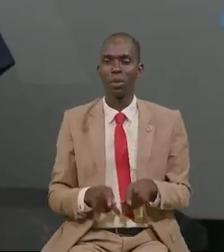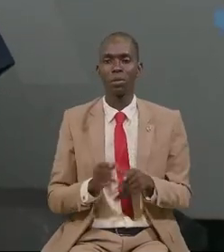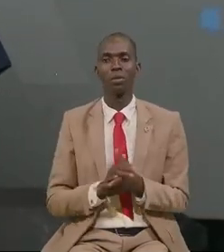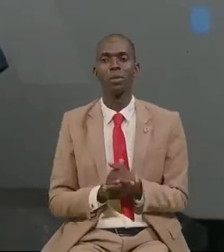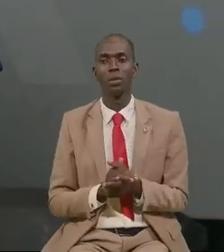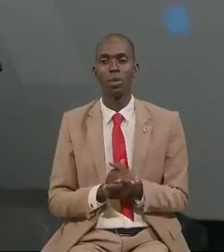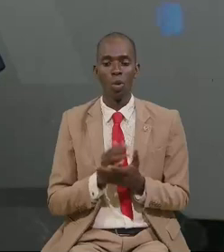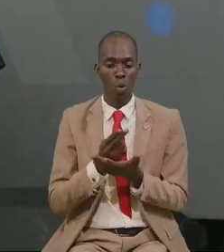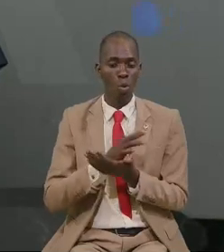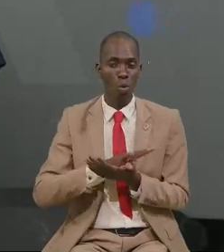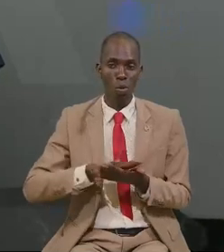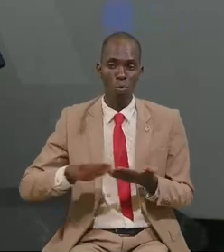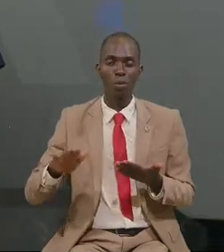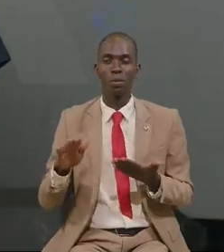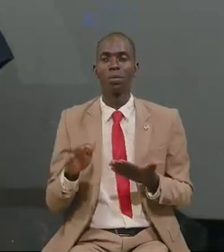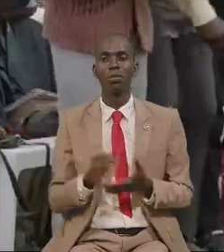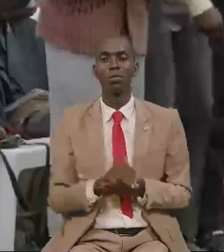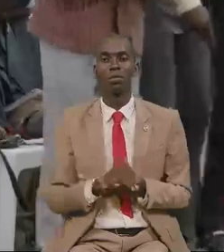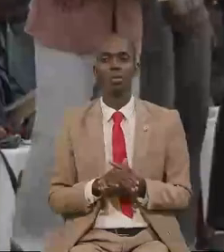saint,